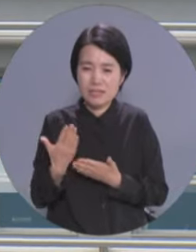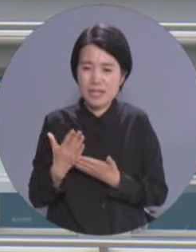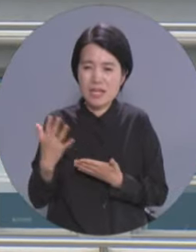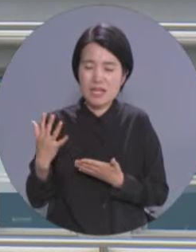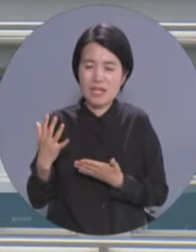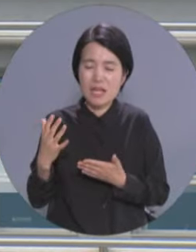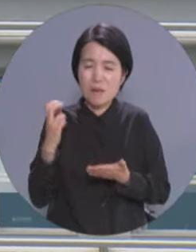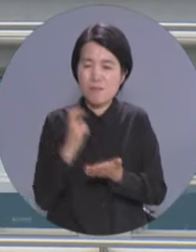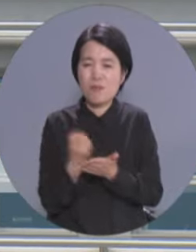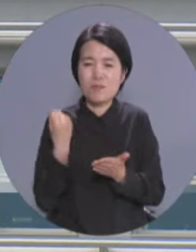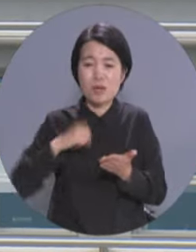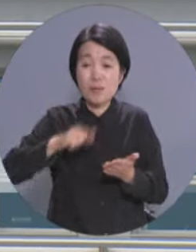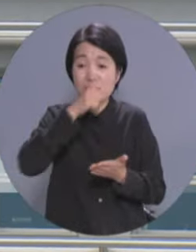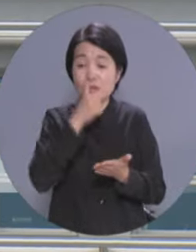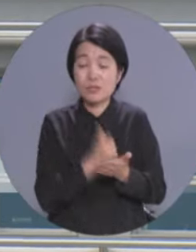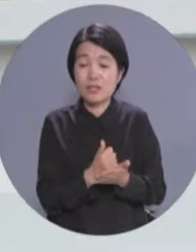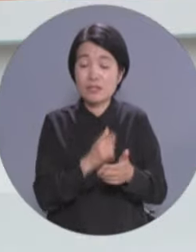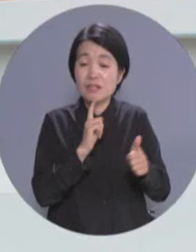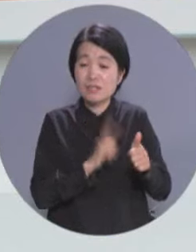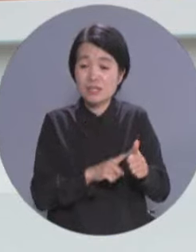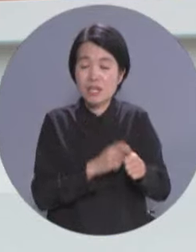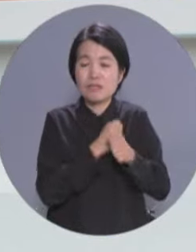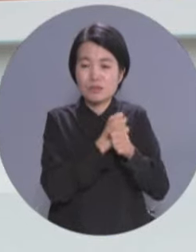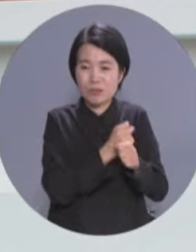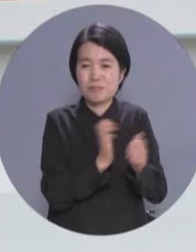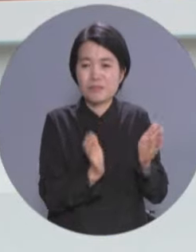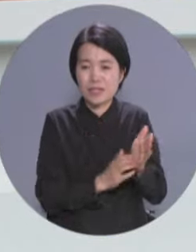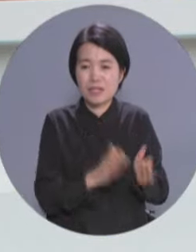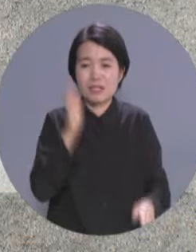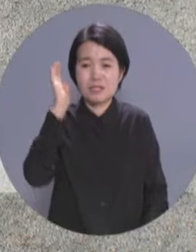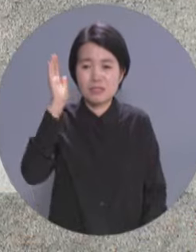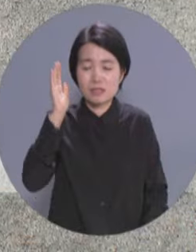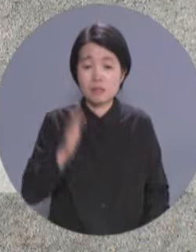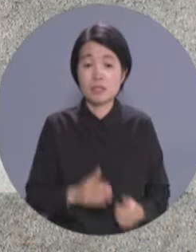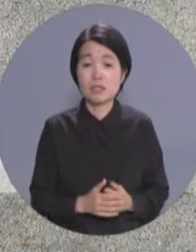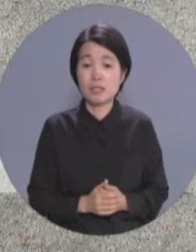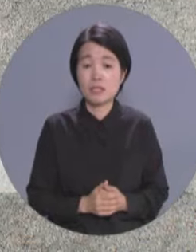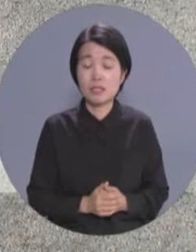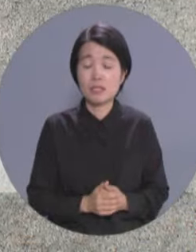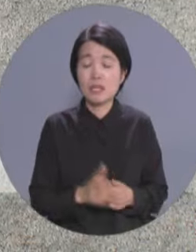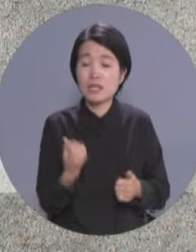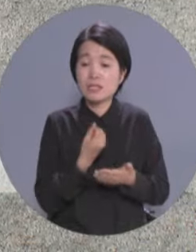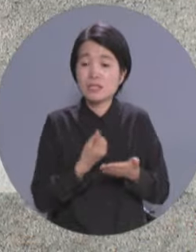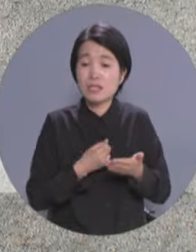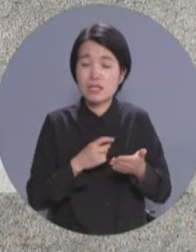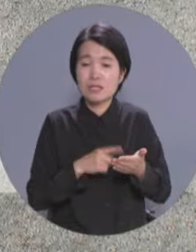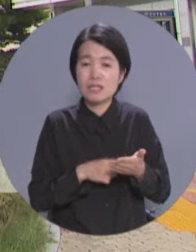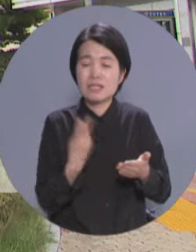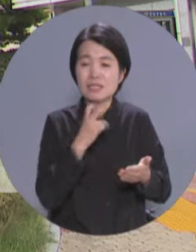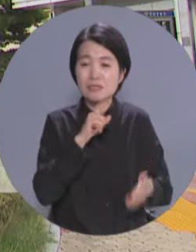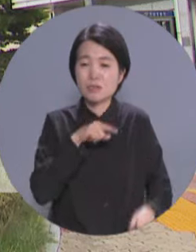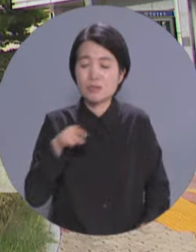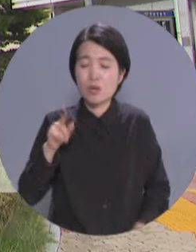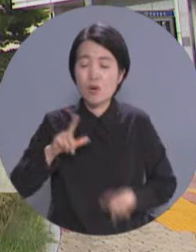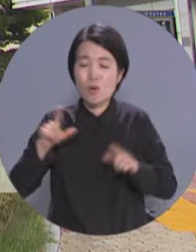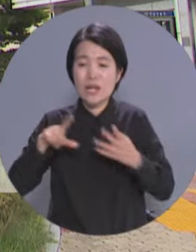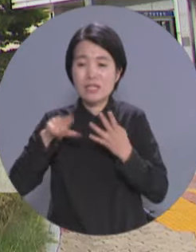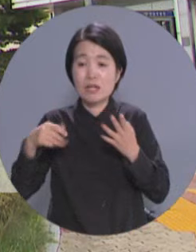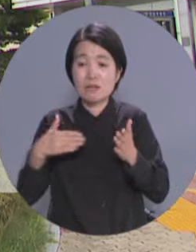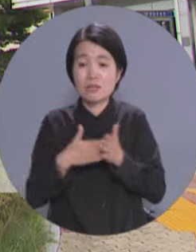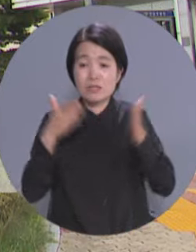관한법 법률 위반 혐의로이 기자를 구속했다고 밝혔습니다 해당 기자는 지난 2021년부터 올해